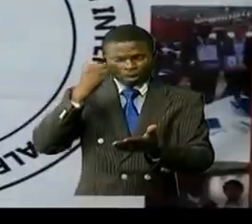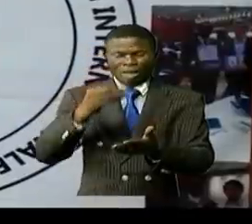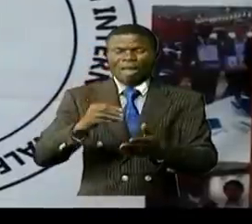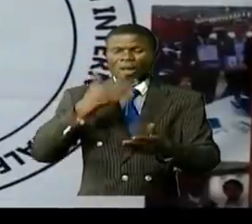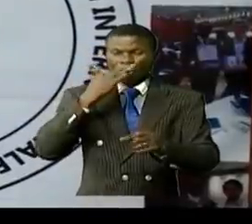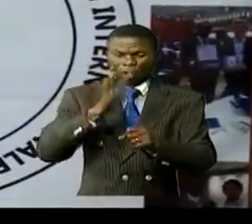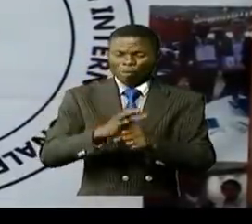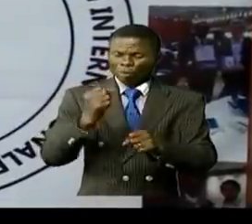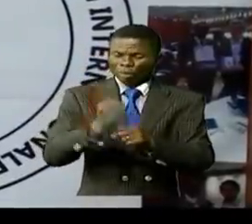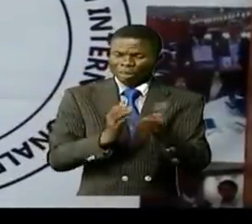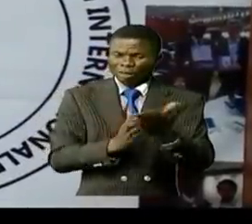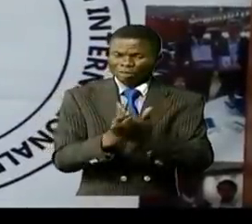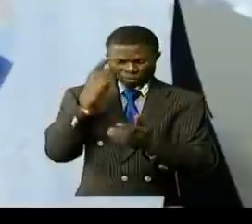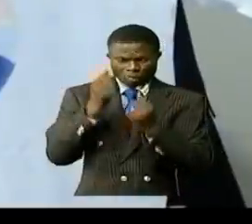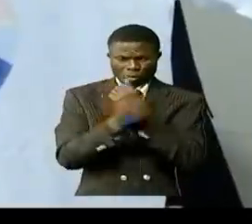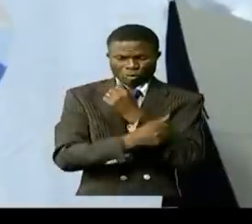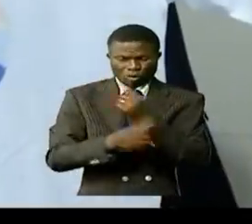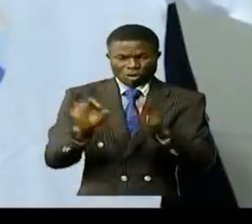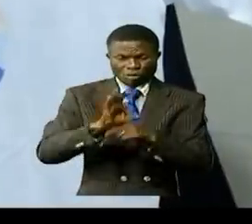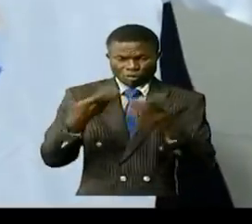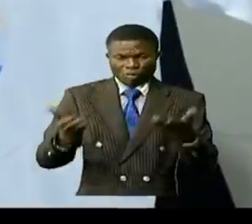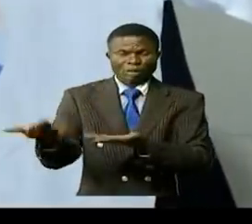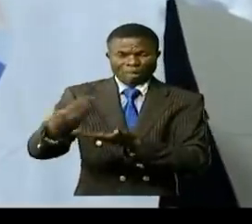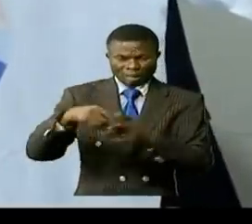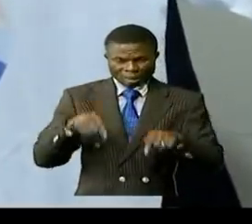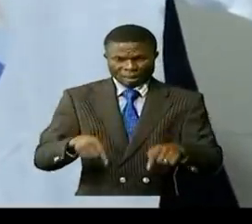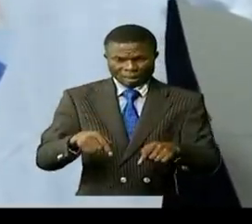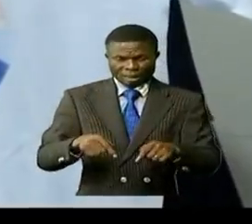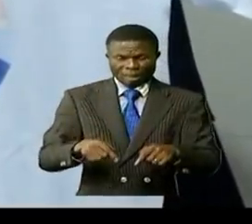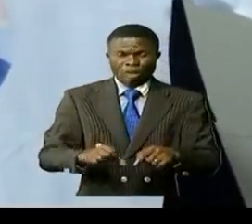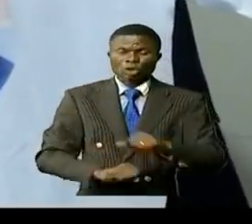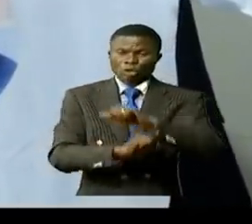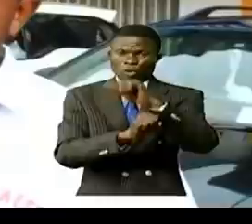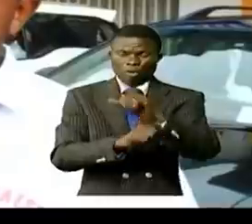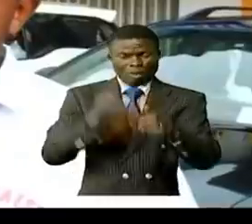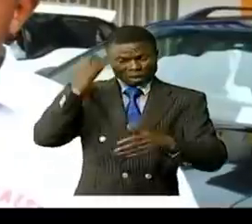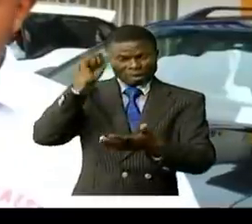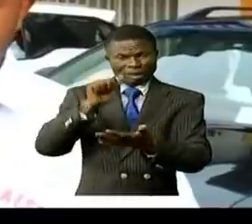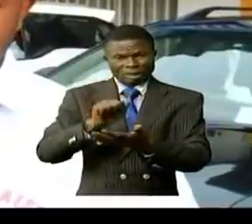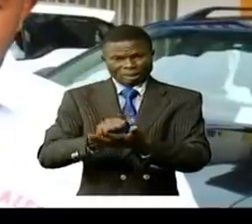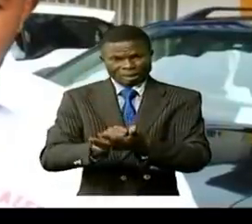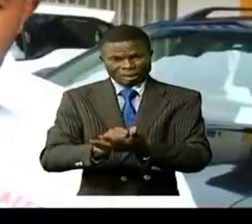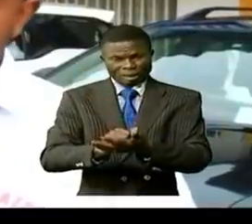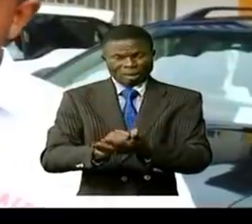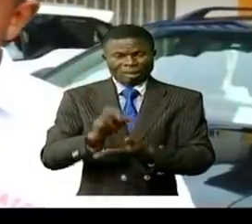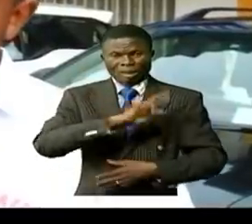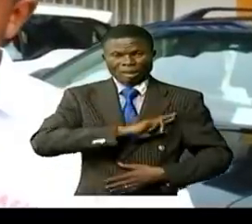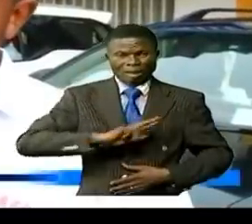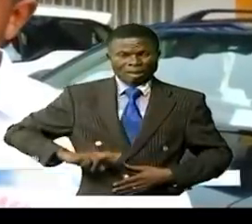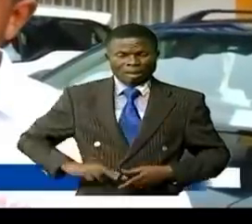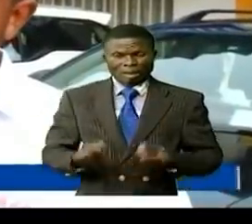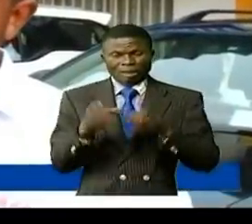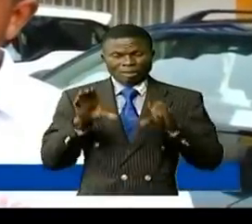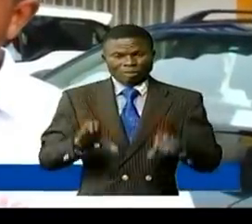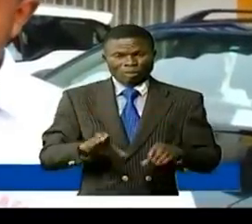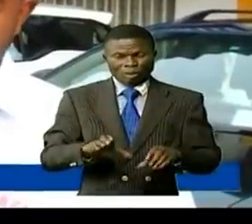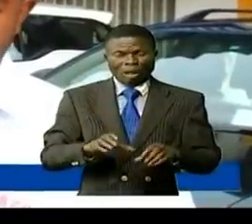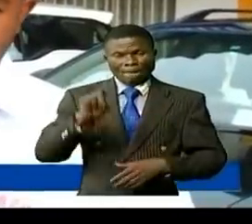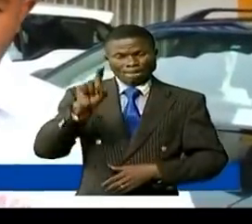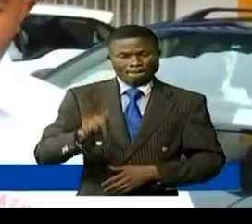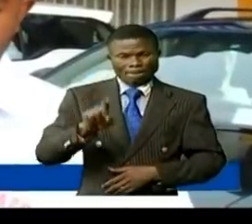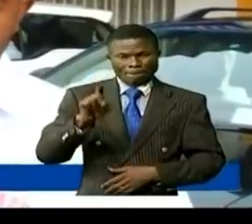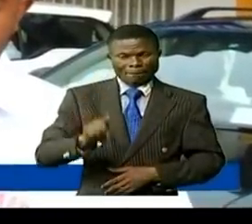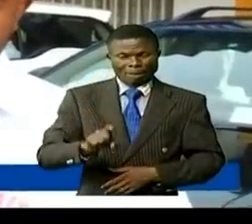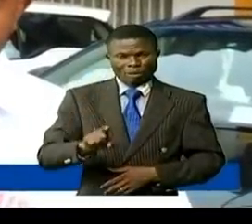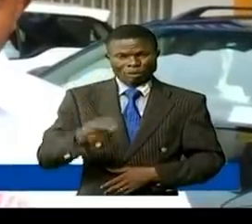pays après leur formation. C'est grâce à ces initiatives que la République démocratique du Congo a besoin